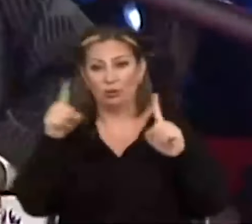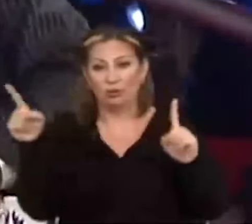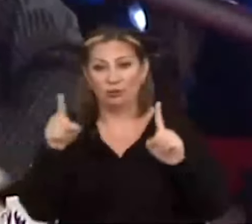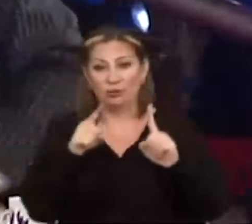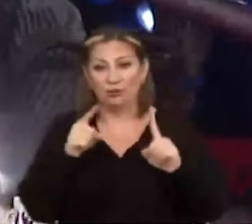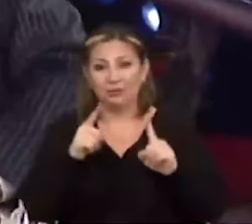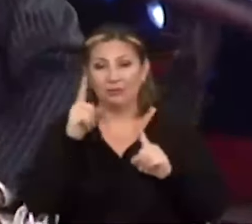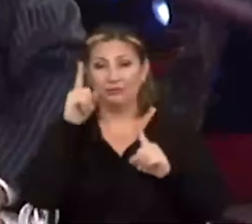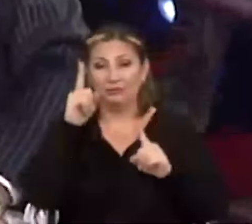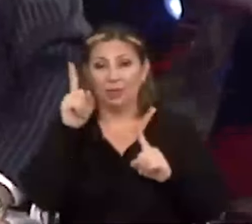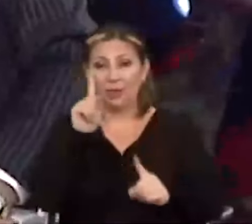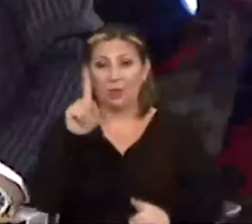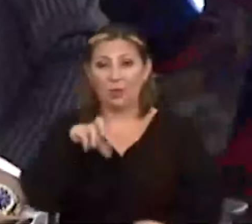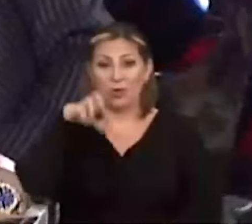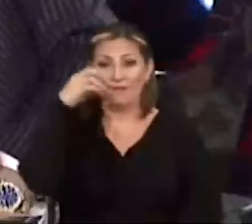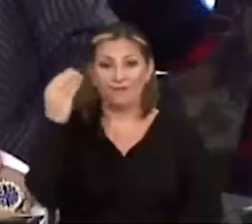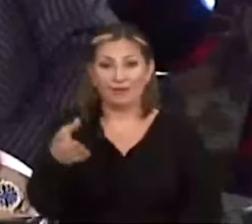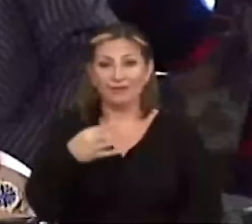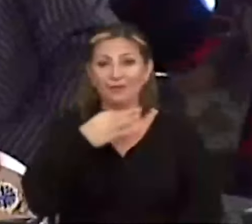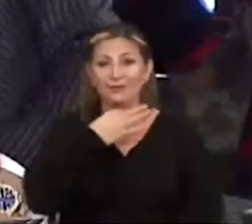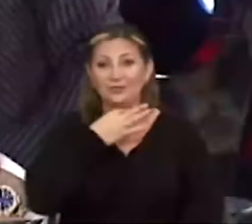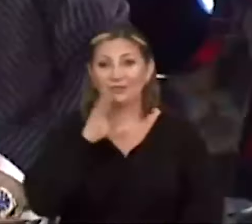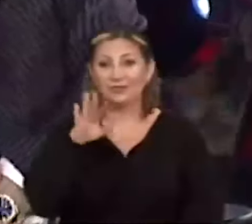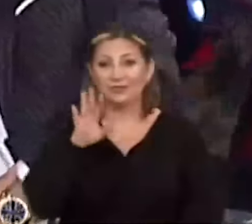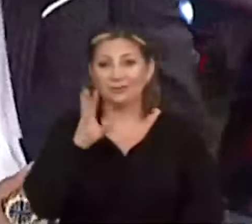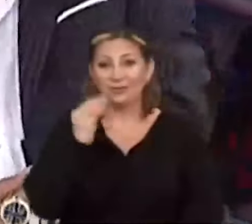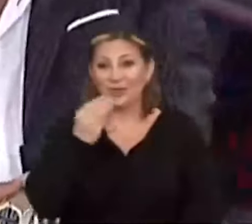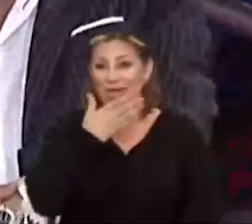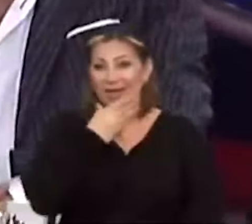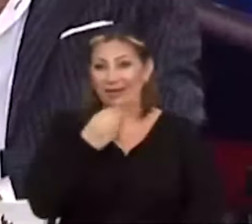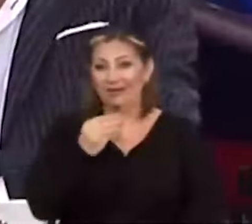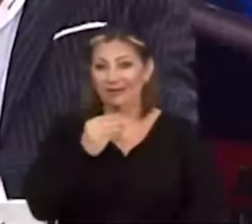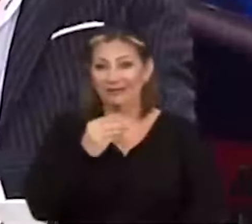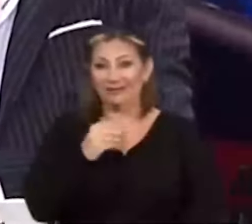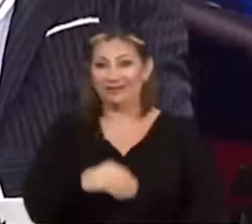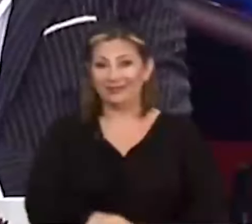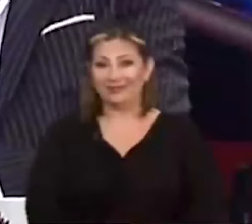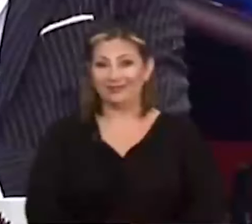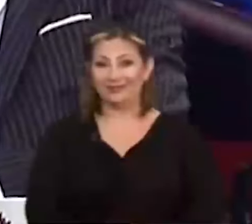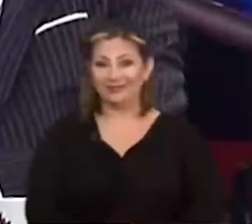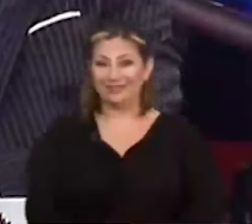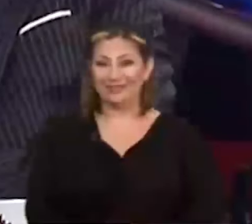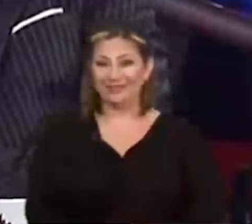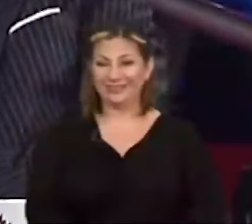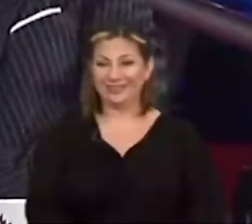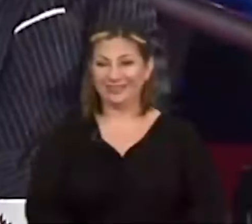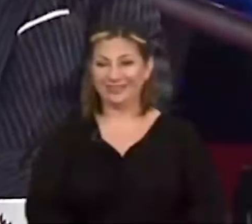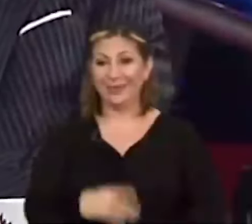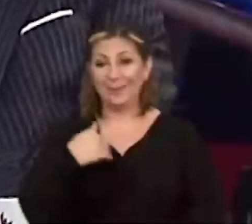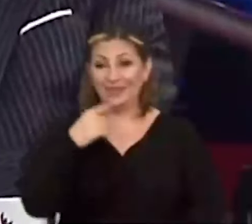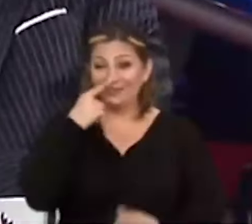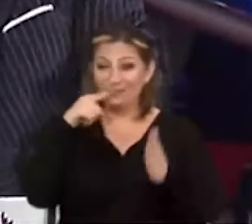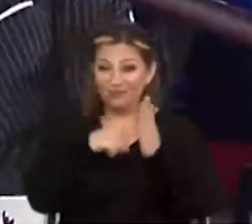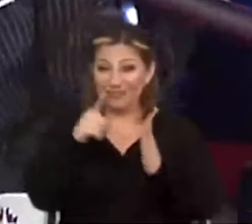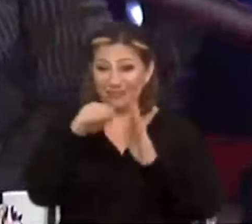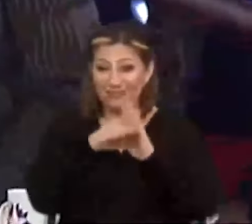Evet. Ancak bir kişiye 10 puan verebildim. Lütfen bak, çok egoistsin. Gerçekten çok egoistsin ha. Ben sana karışır